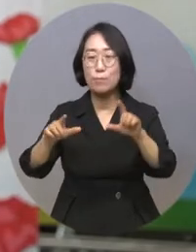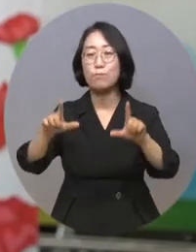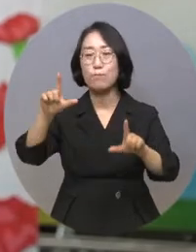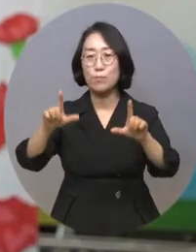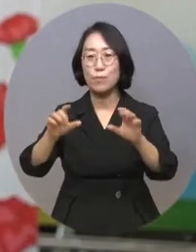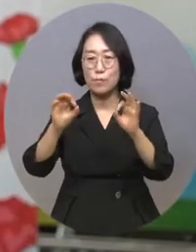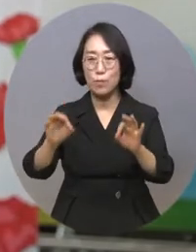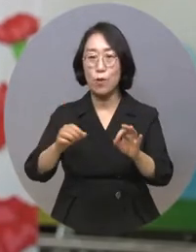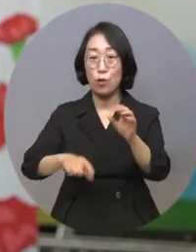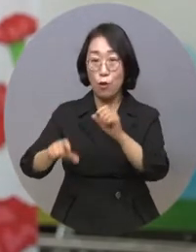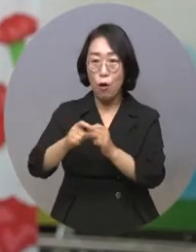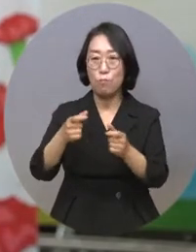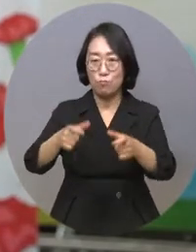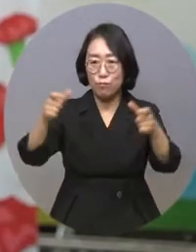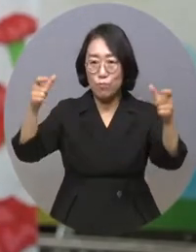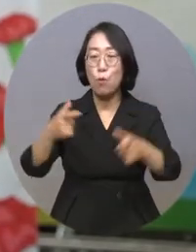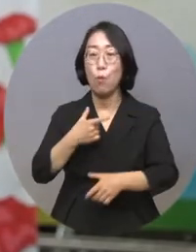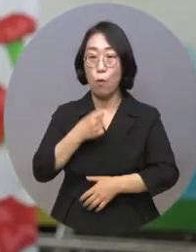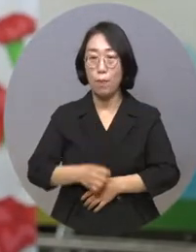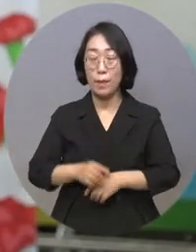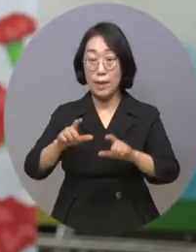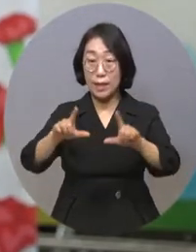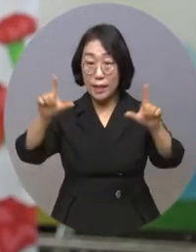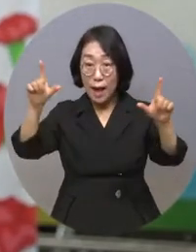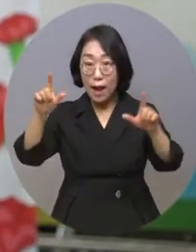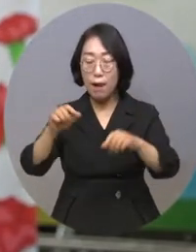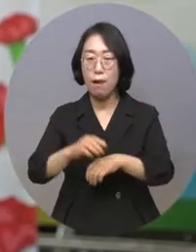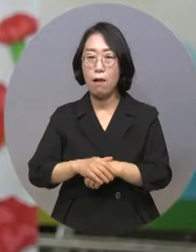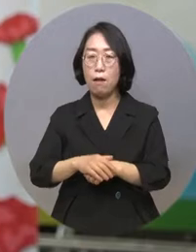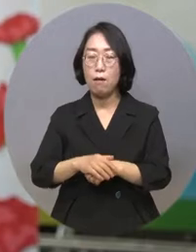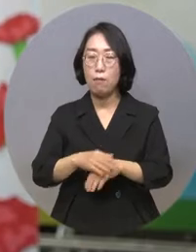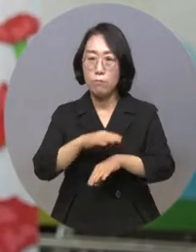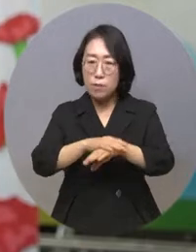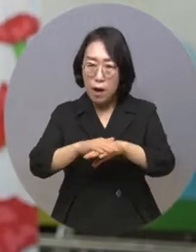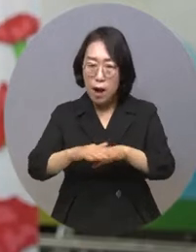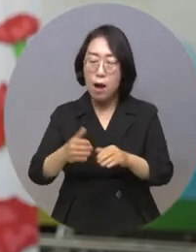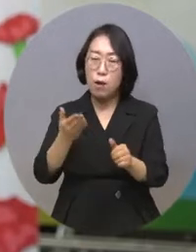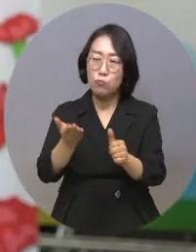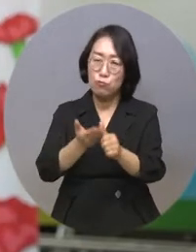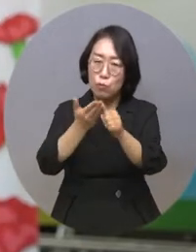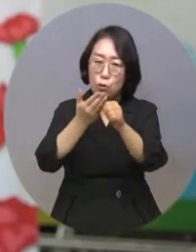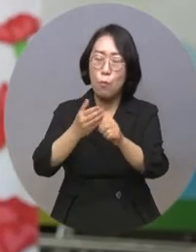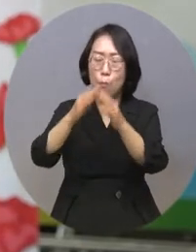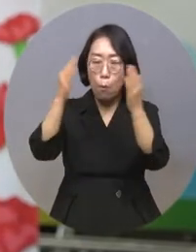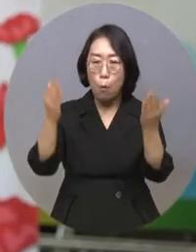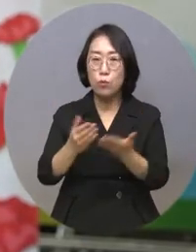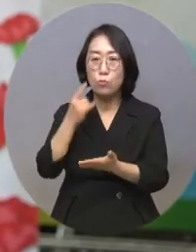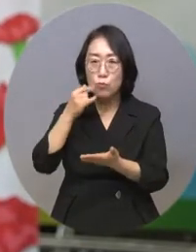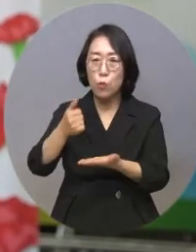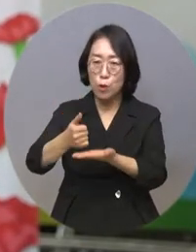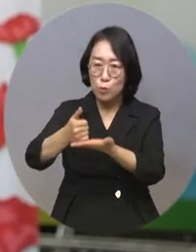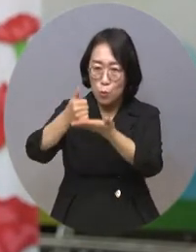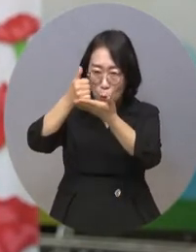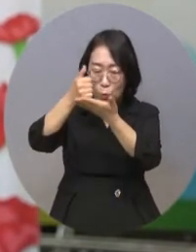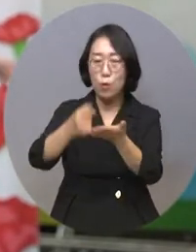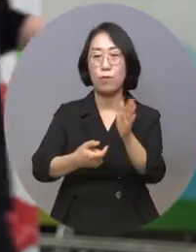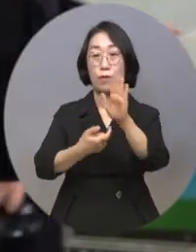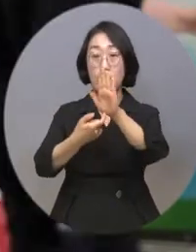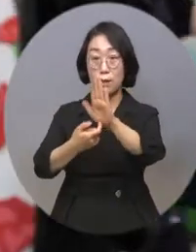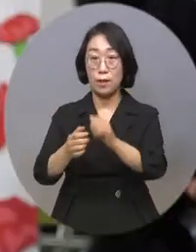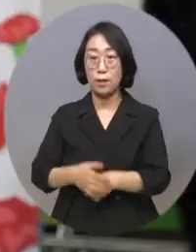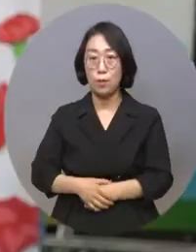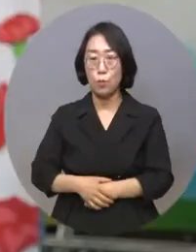다하고 있습니다. 이날 행사에는 헌신적인 사랑으로 후손들을 길러오신 모든 어버이께 존경의 마음을 표하고